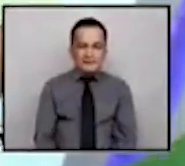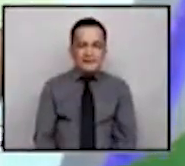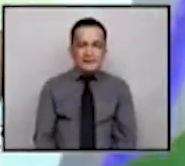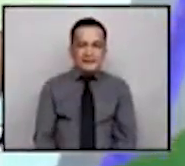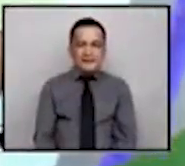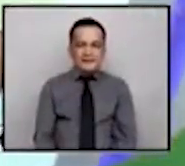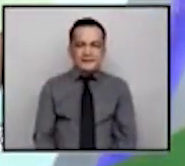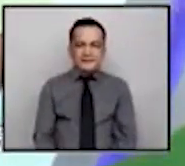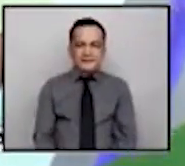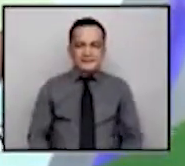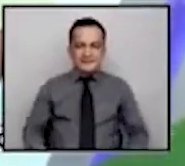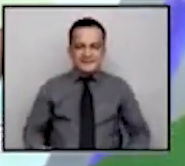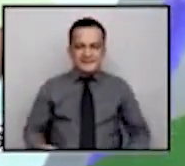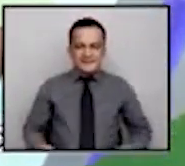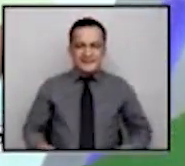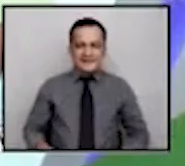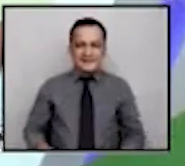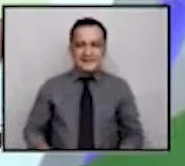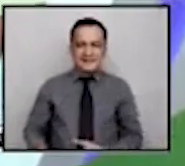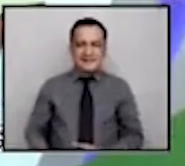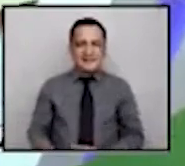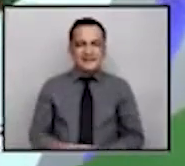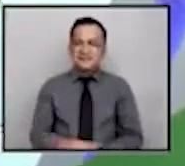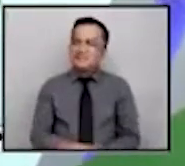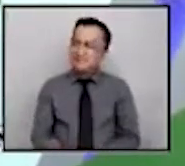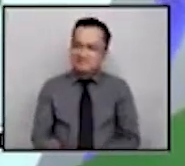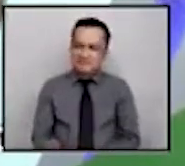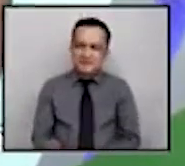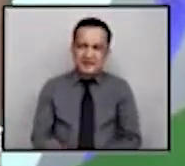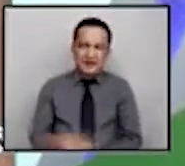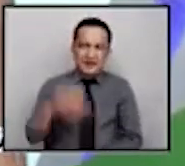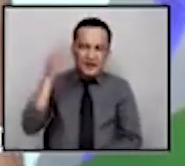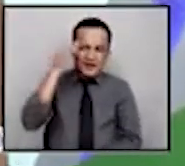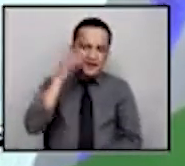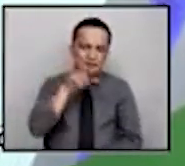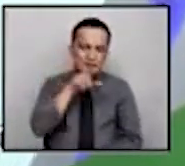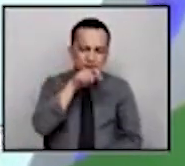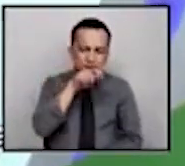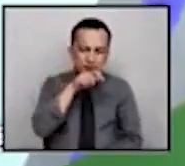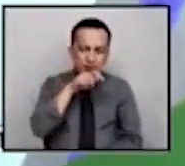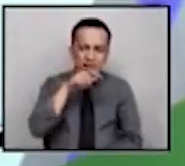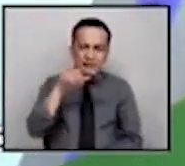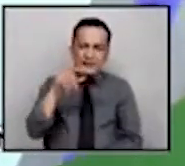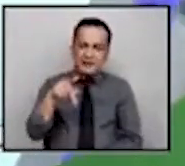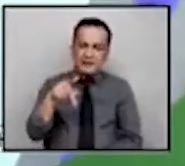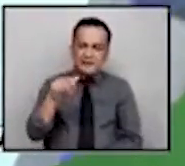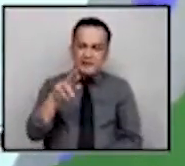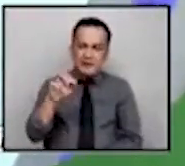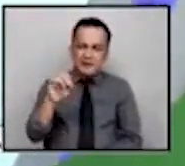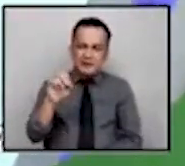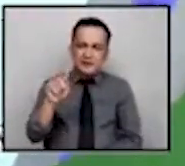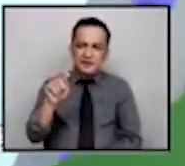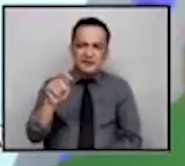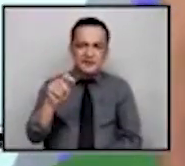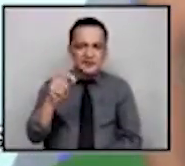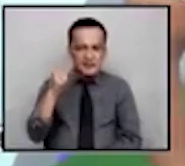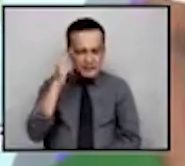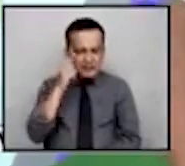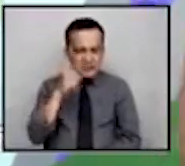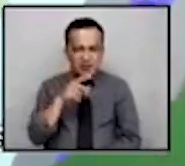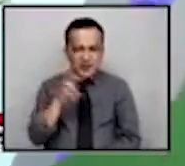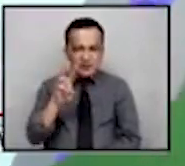Narito. Makaw pala. Akala ko parot. Makaw. Okay. Narito ang ating Wednesday Pets Day na